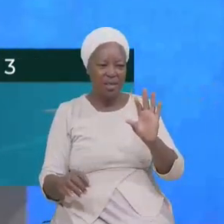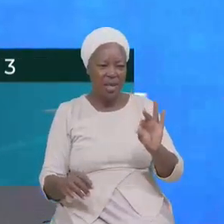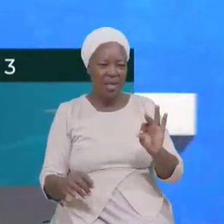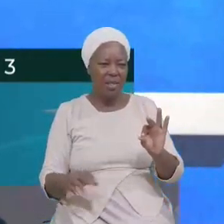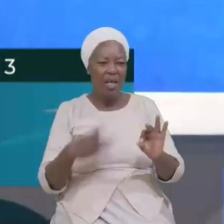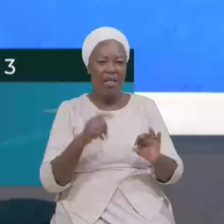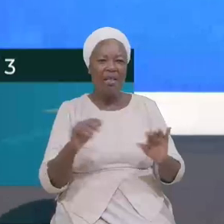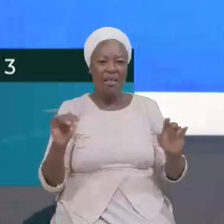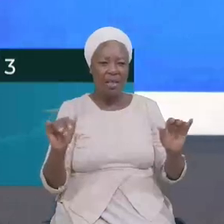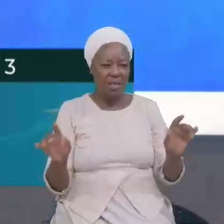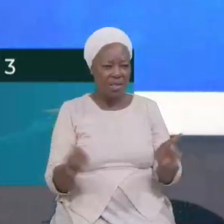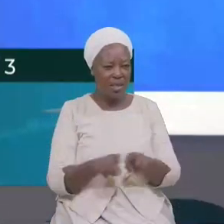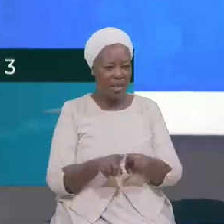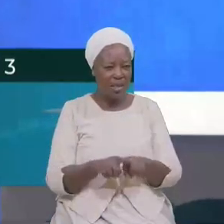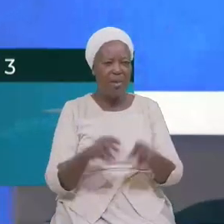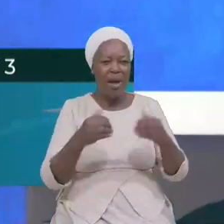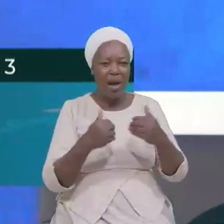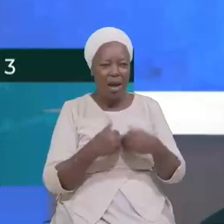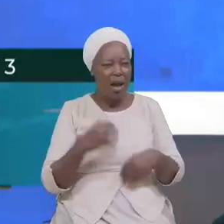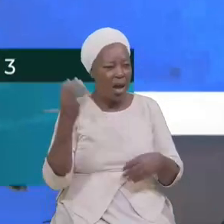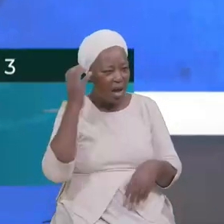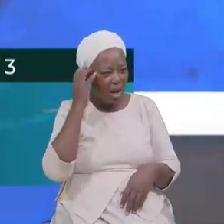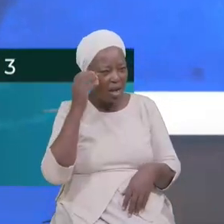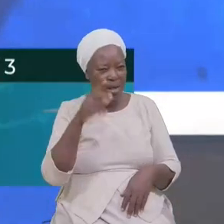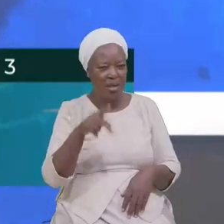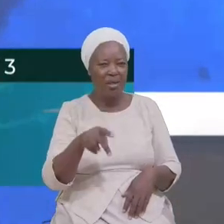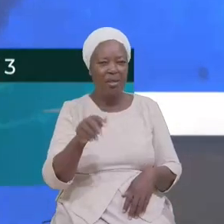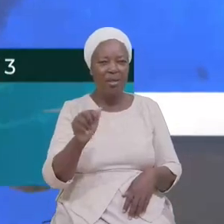Il écoutait parler Paul.